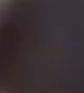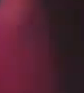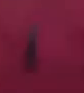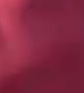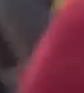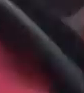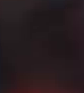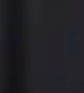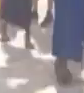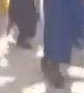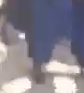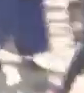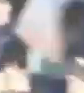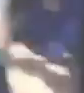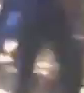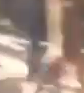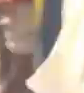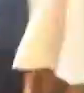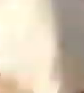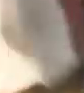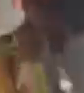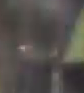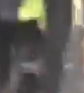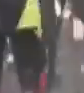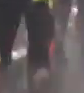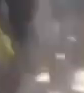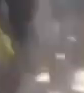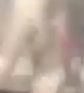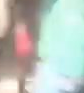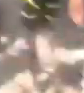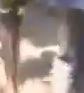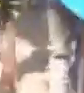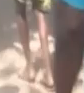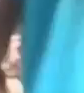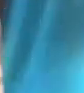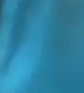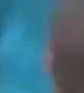Sherehe za mwaka kubwa kusini kwa kisiwa cha Unguja Makunduchi.